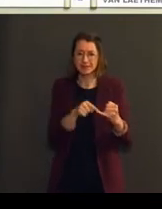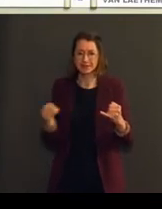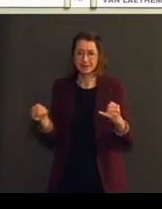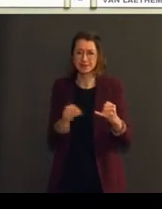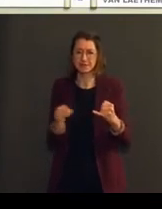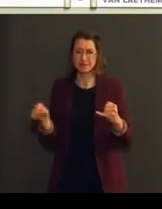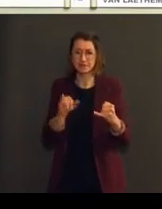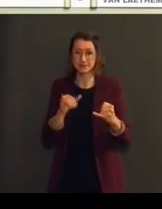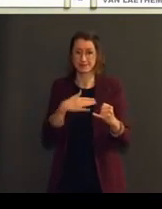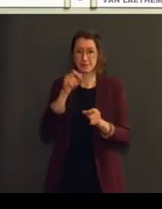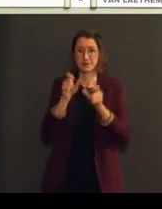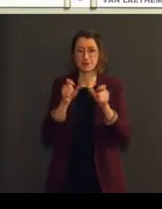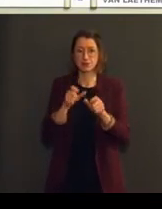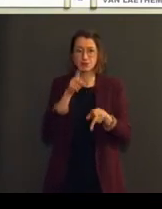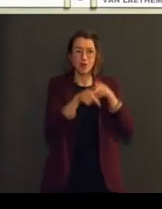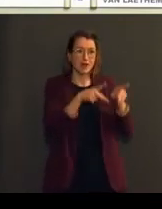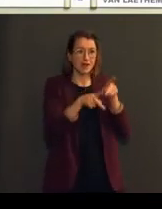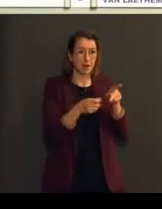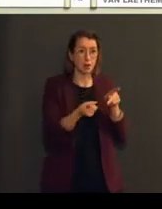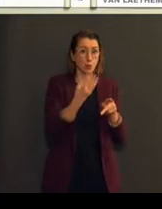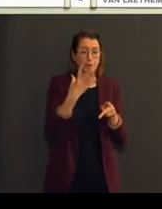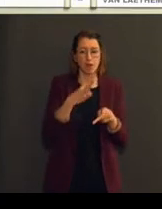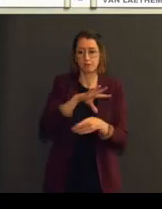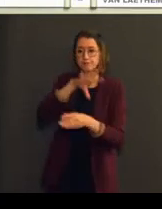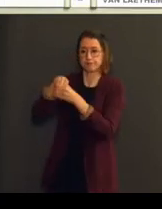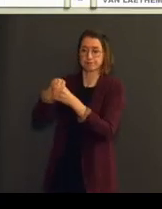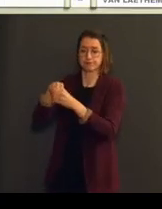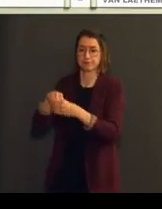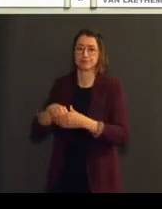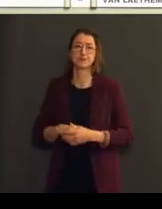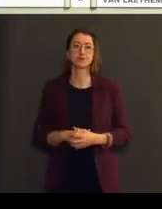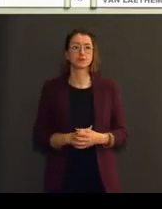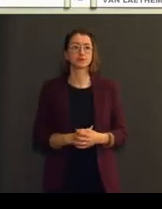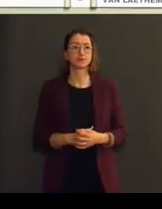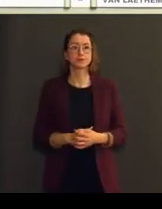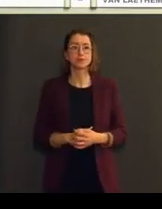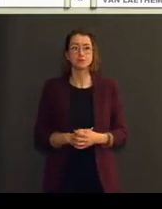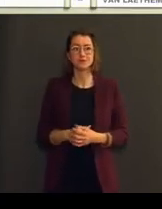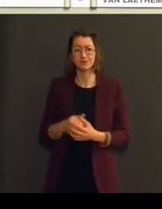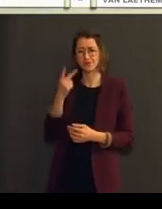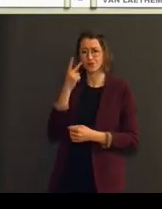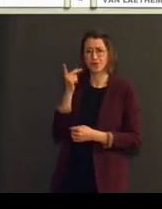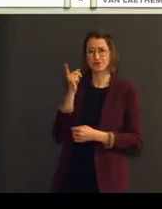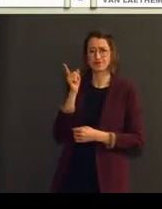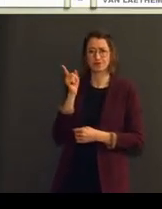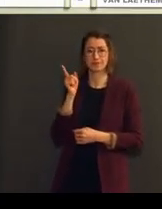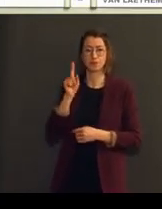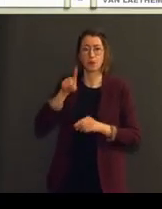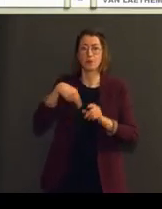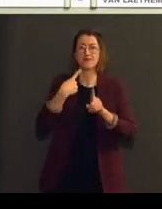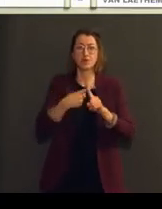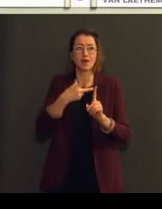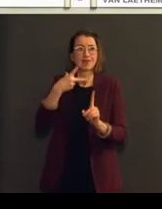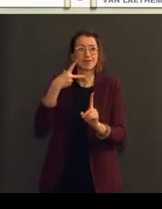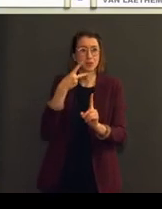de soins. Les deux lignes verticales vous montrent le début de la campagne de vaccination pour la première dose et pour la deuxième, le début